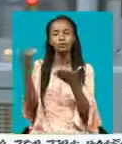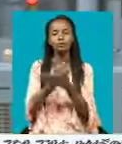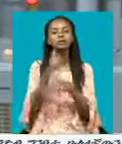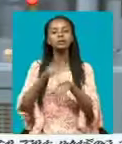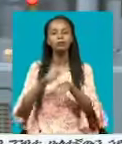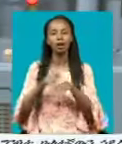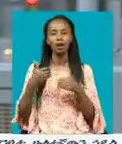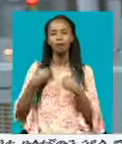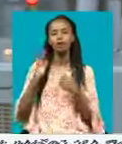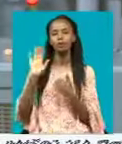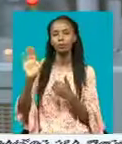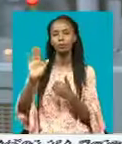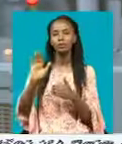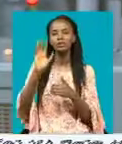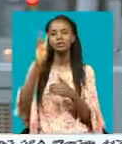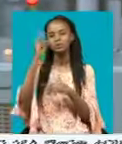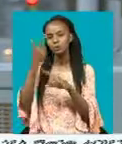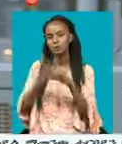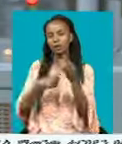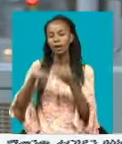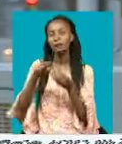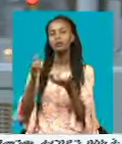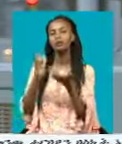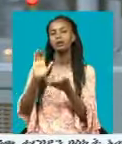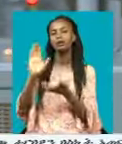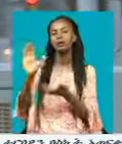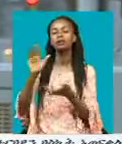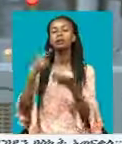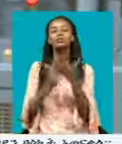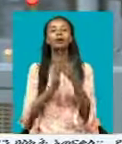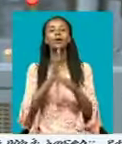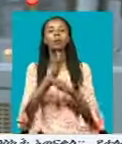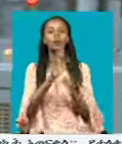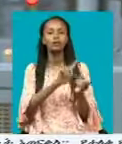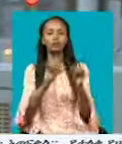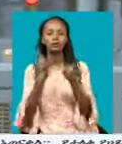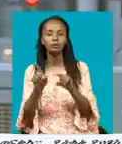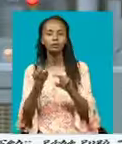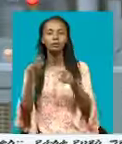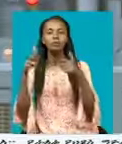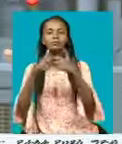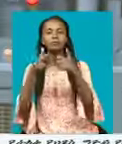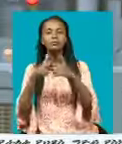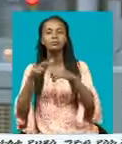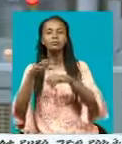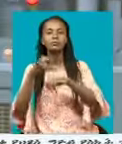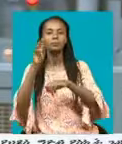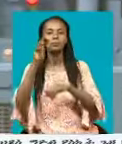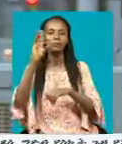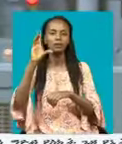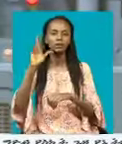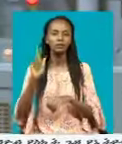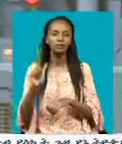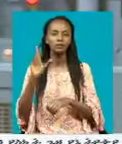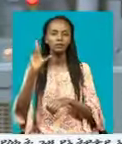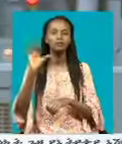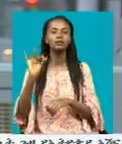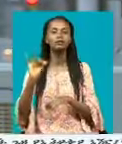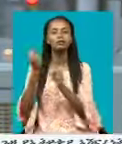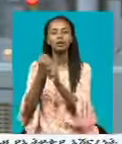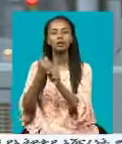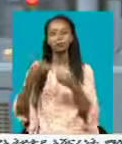አለ፣ አንድ 6 ወር አካባቢ ይፈልጋል። ከዛ በኋላ ላይ ደግሞ የኤሌክትሮሜካኒካል ስራዎች